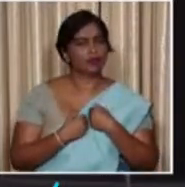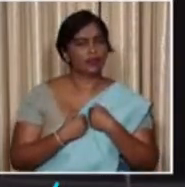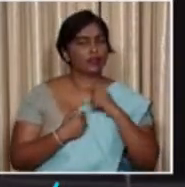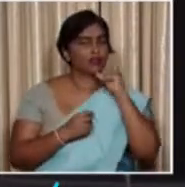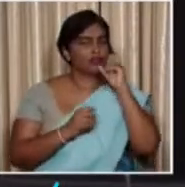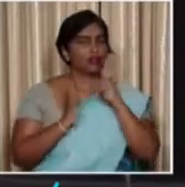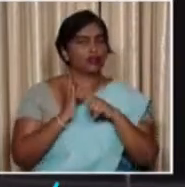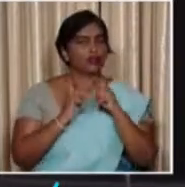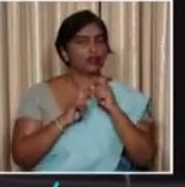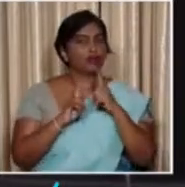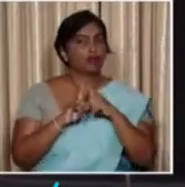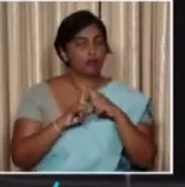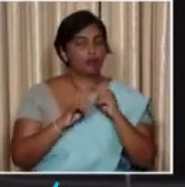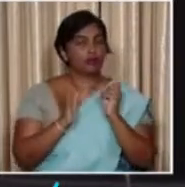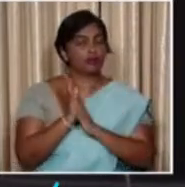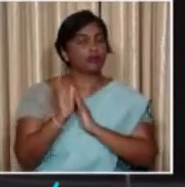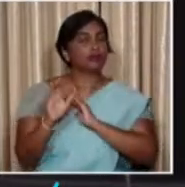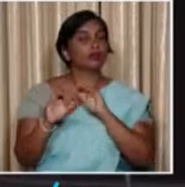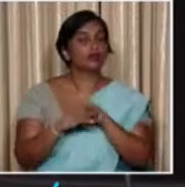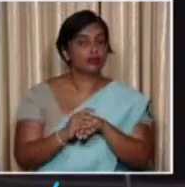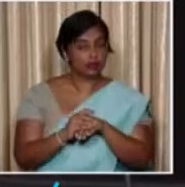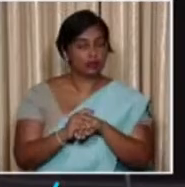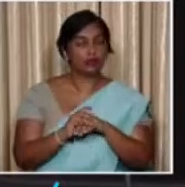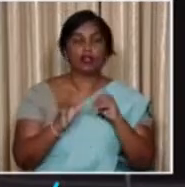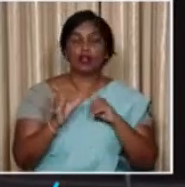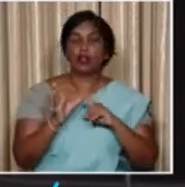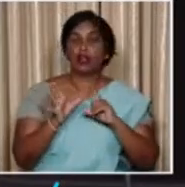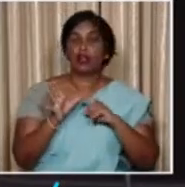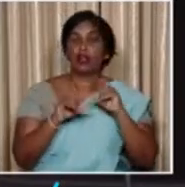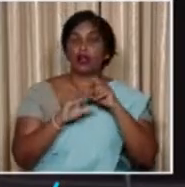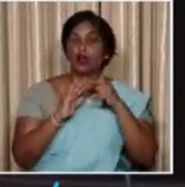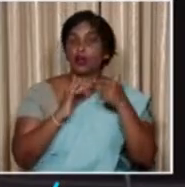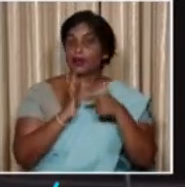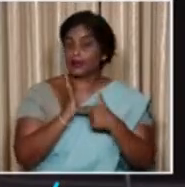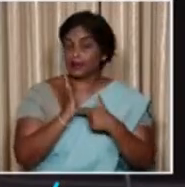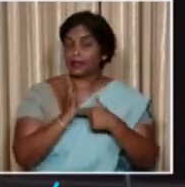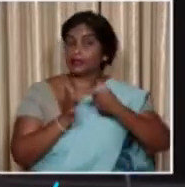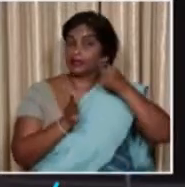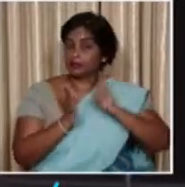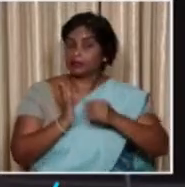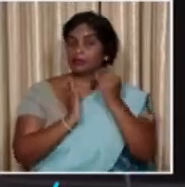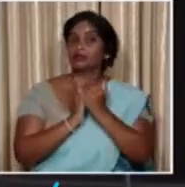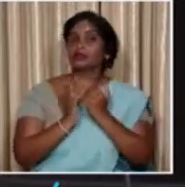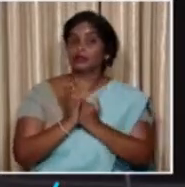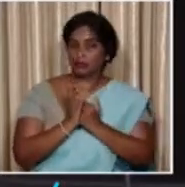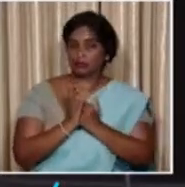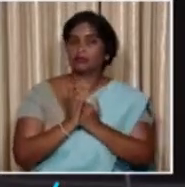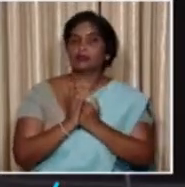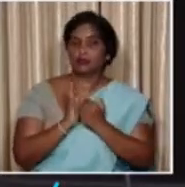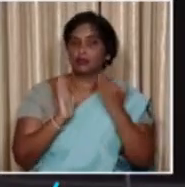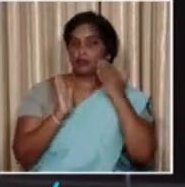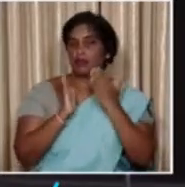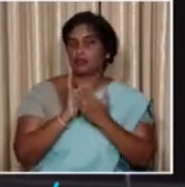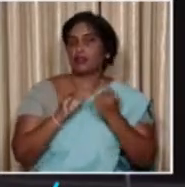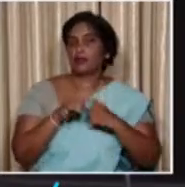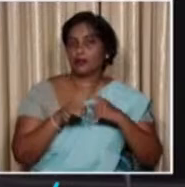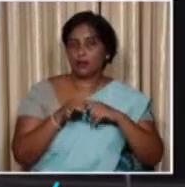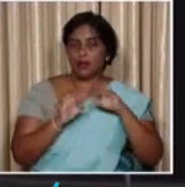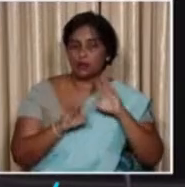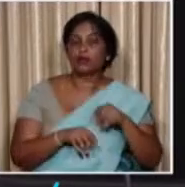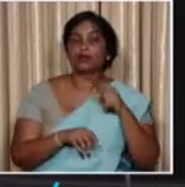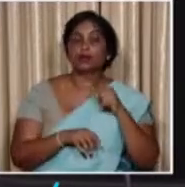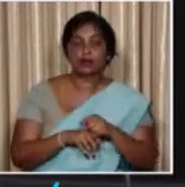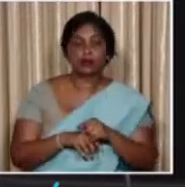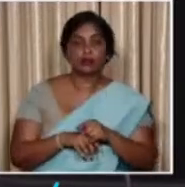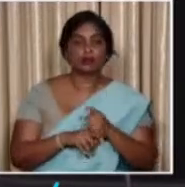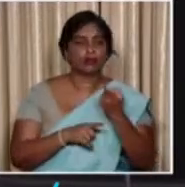කෝප් කමිටුවට සම්බන්ධ වෙන්නේ ඒ විගණකාධිපතිවරයාගේ නිර්දේශ මත තියෙන චෝදනා පිළිබඳව ප්‍රශ්න කරන්නේ එතකොට